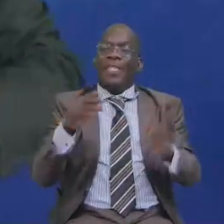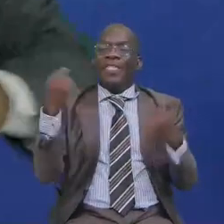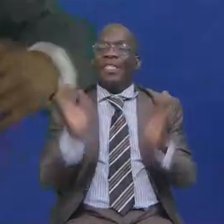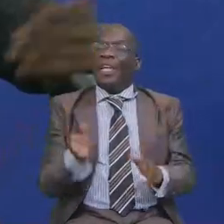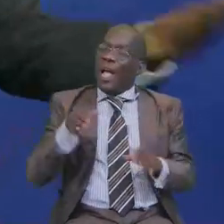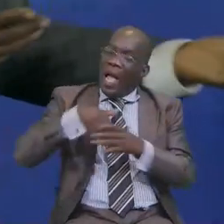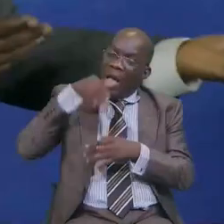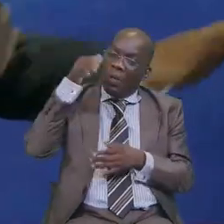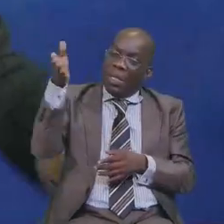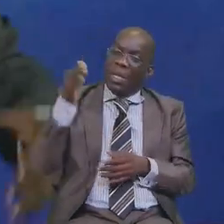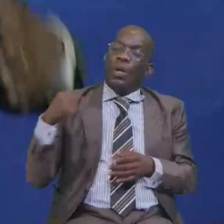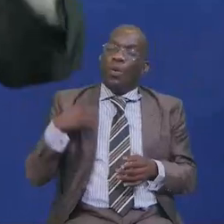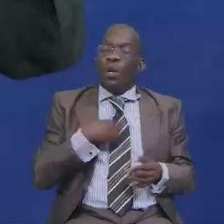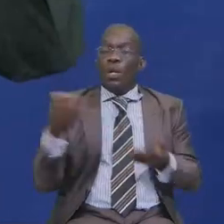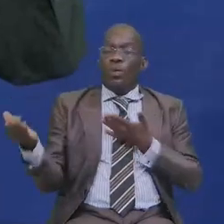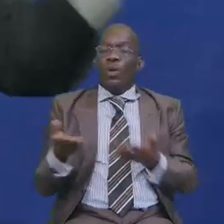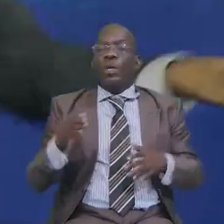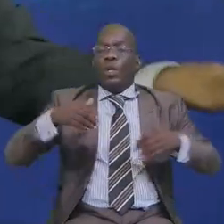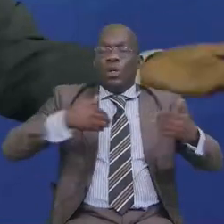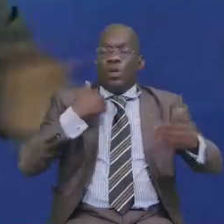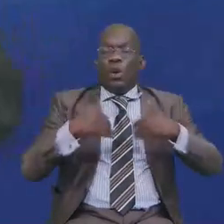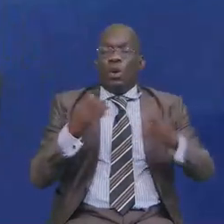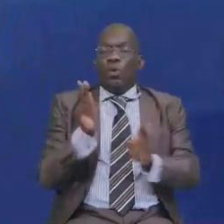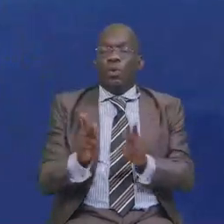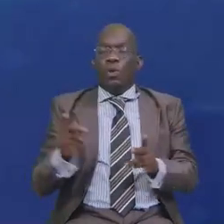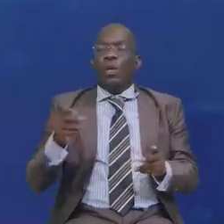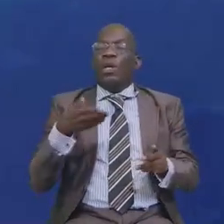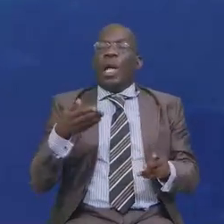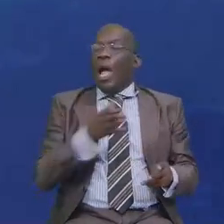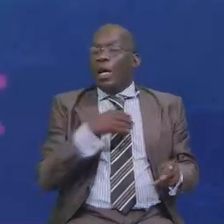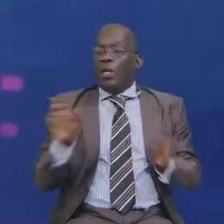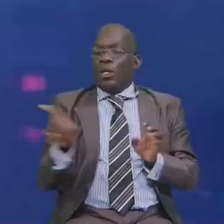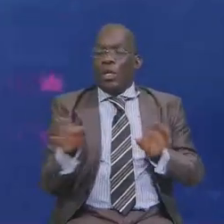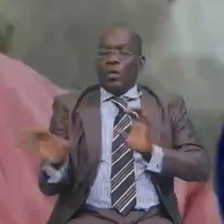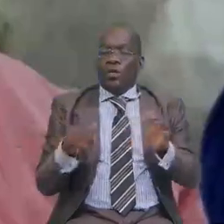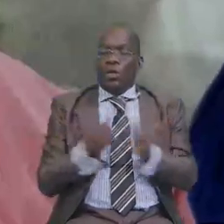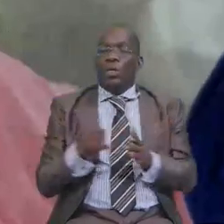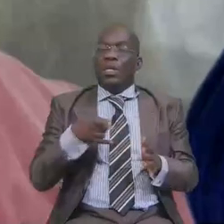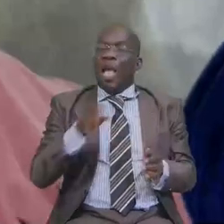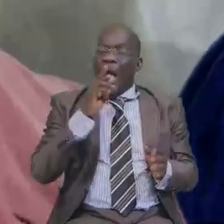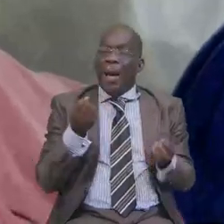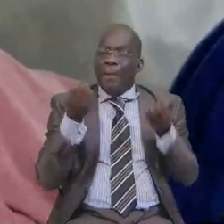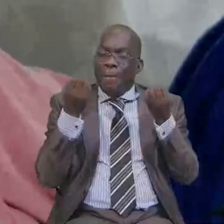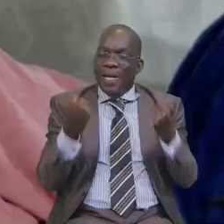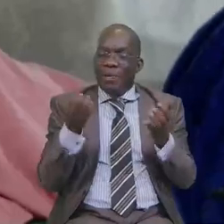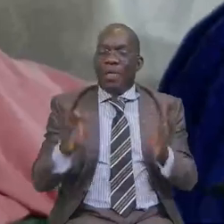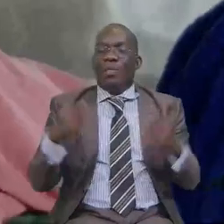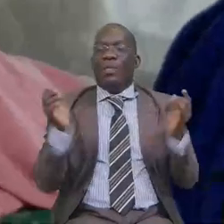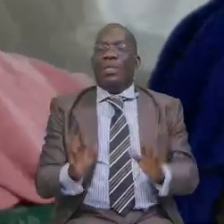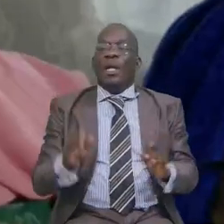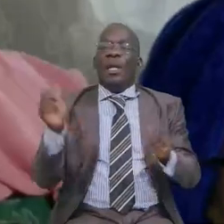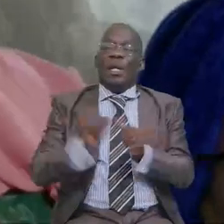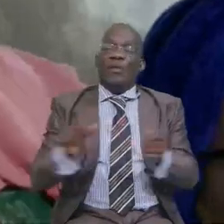les jeunes et ils le font et il y a toujours beaucoup de pécheurs. Et chaque jour, des milliers